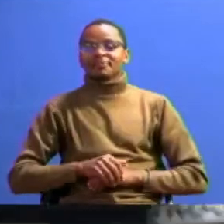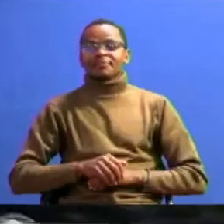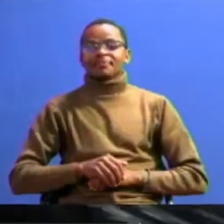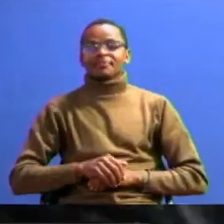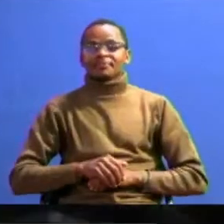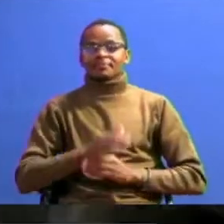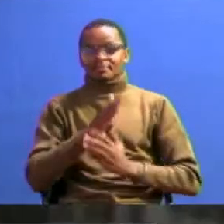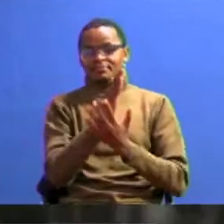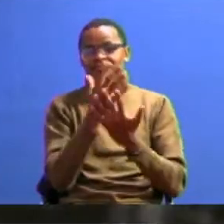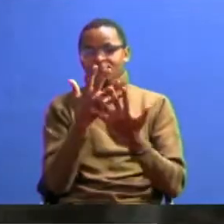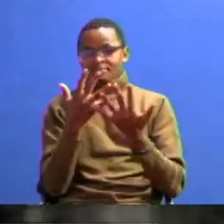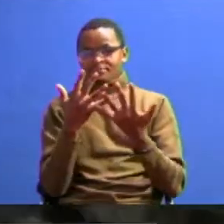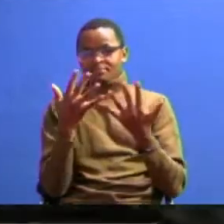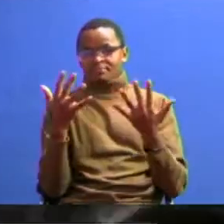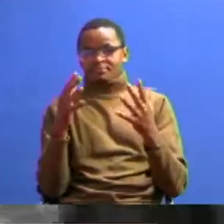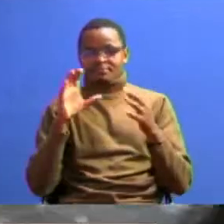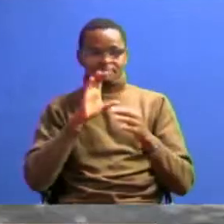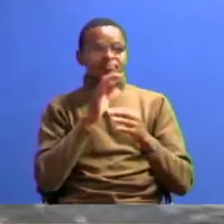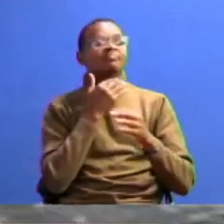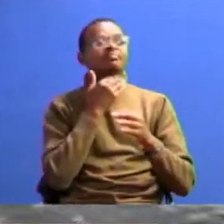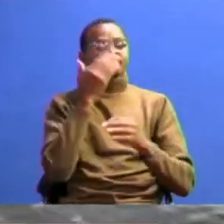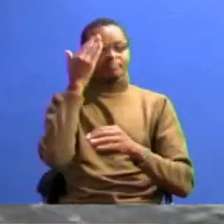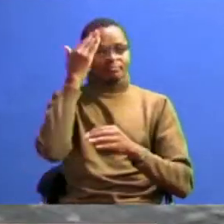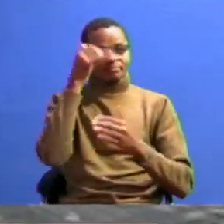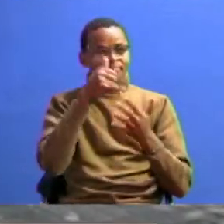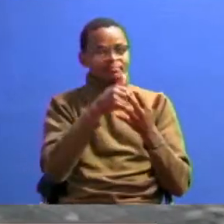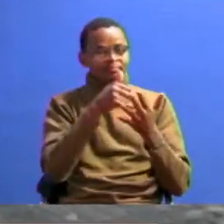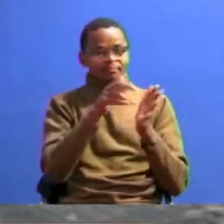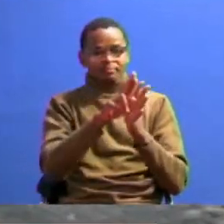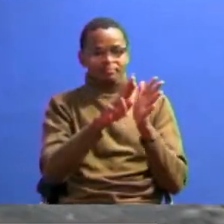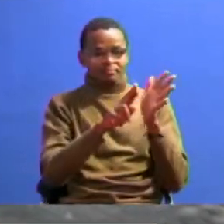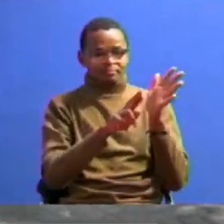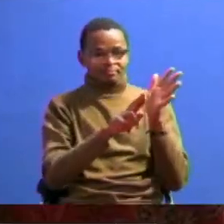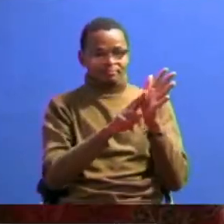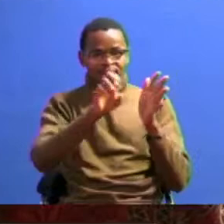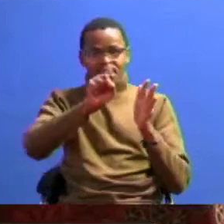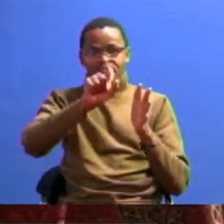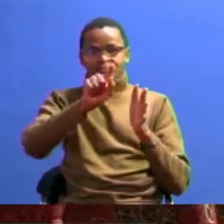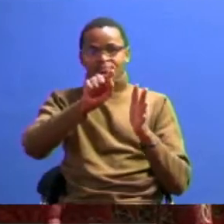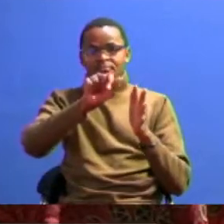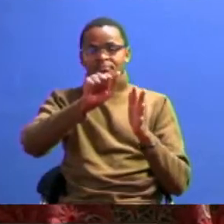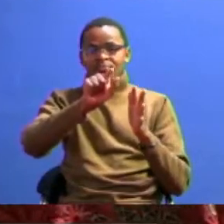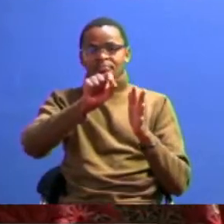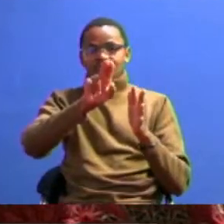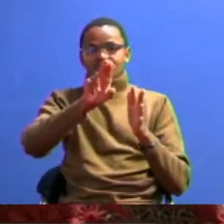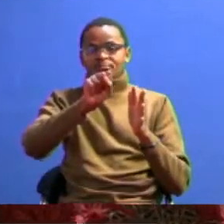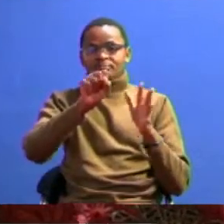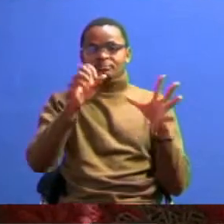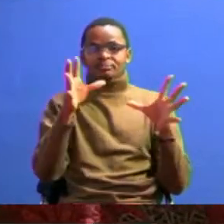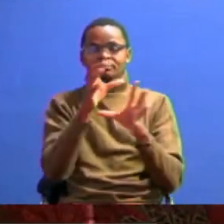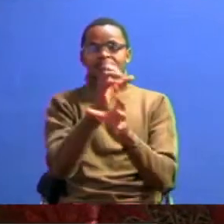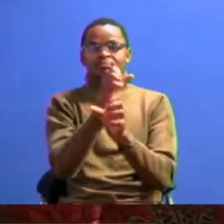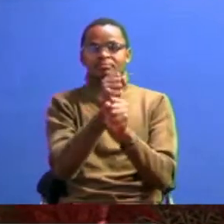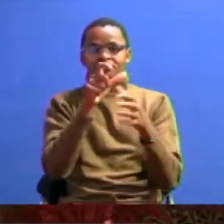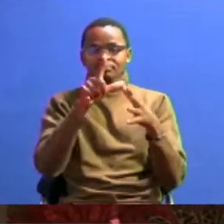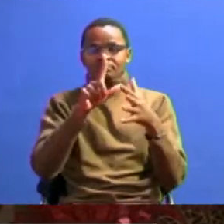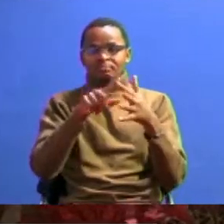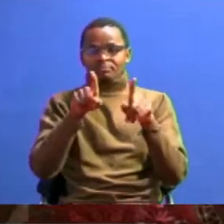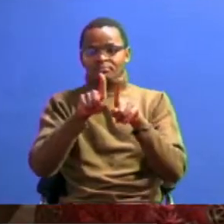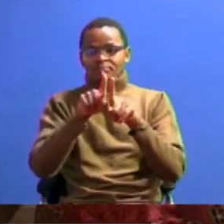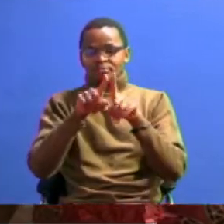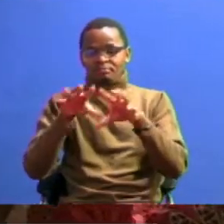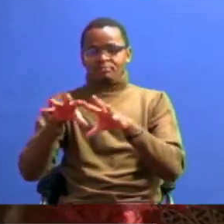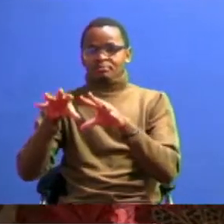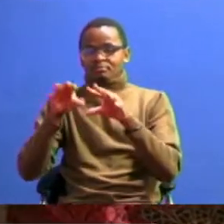Among the issues the committee will seek to establish include the registration status of religious organizations and the mitigation measures